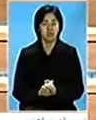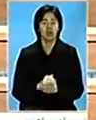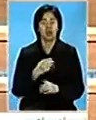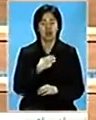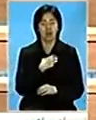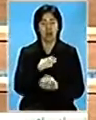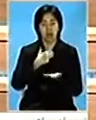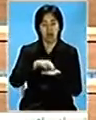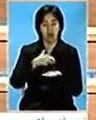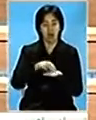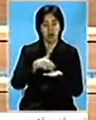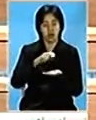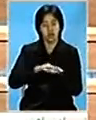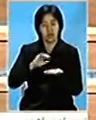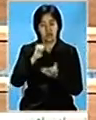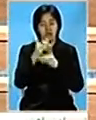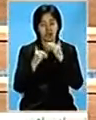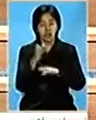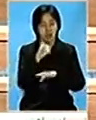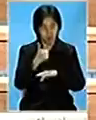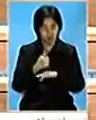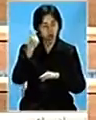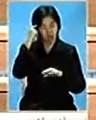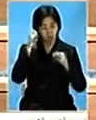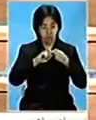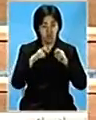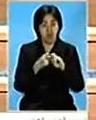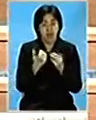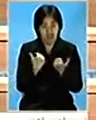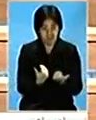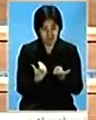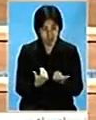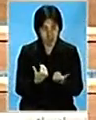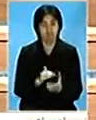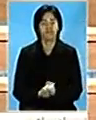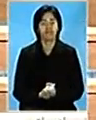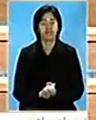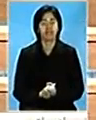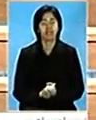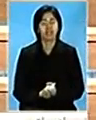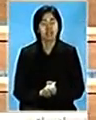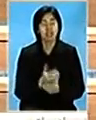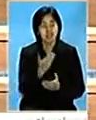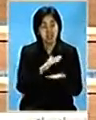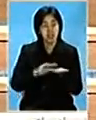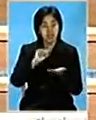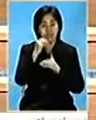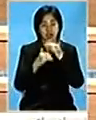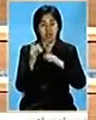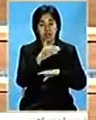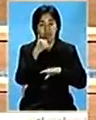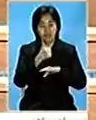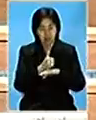ราบเรียนไปยังสภาพัฒนาการเมืองให้ได้เข้าใจถึงสถานการณ์ปัจจุบันถ้าท่านได้ติดตามเรื่องนี้อย่างใกล้ชิดท่านจะเห็น